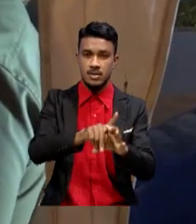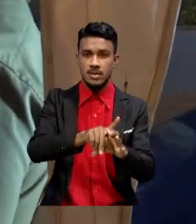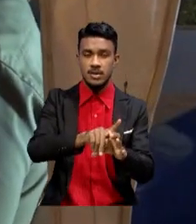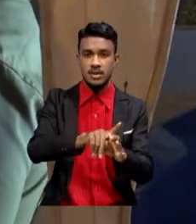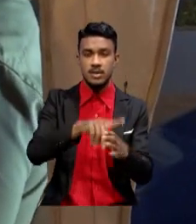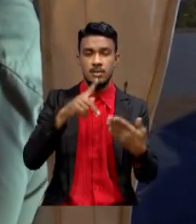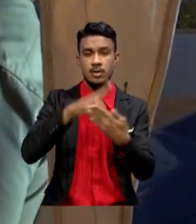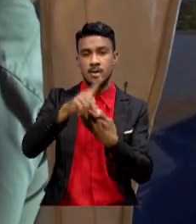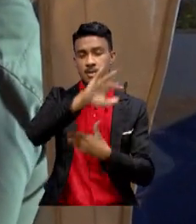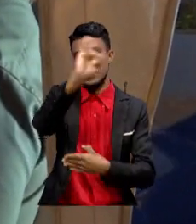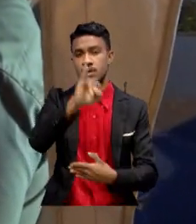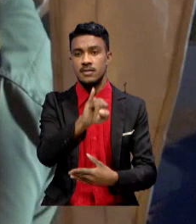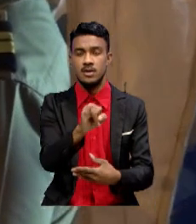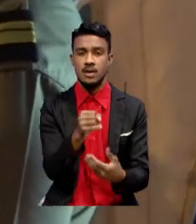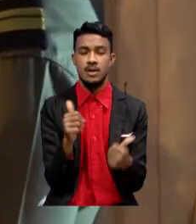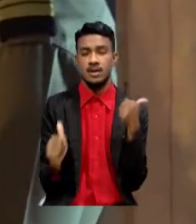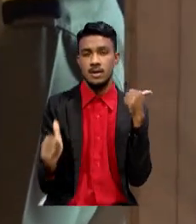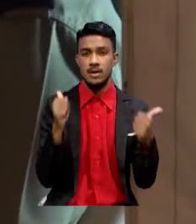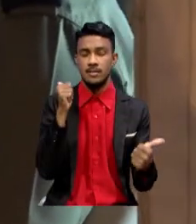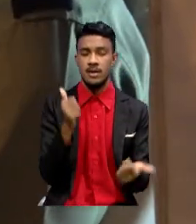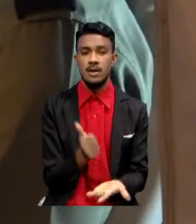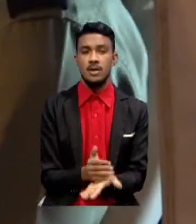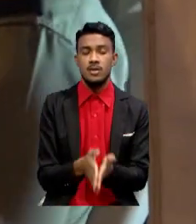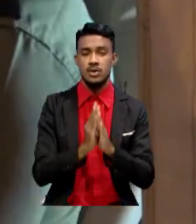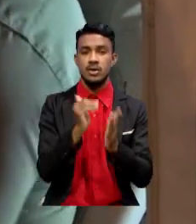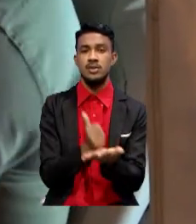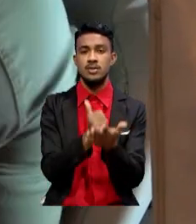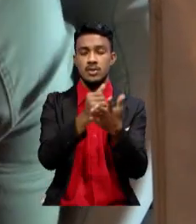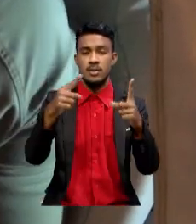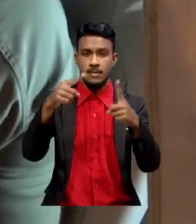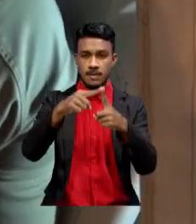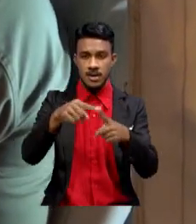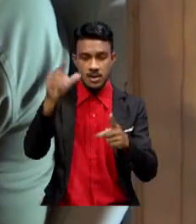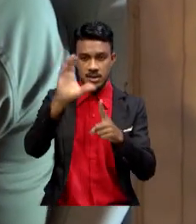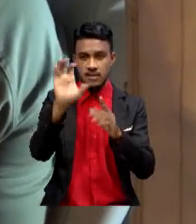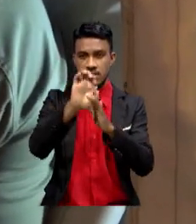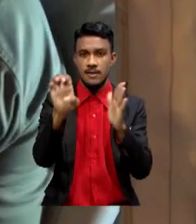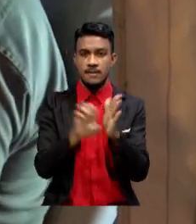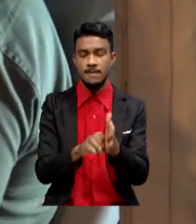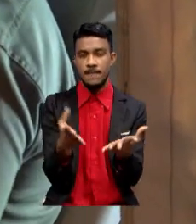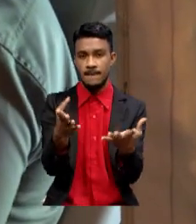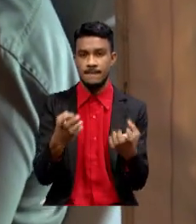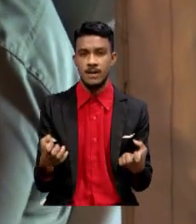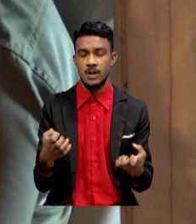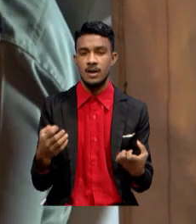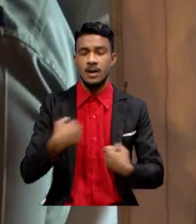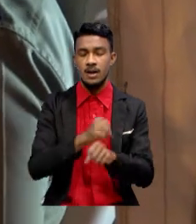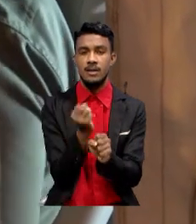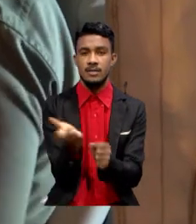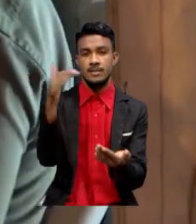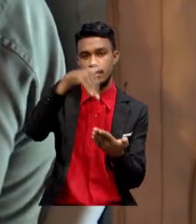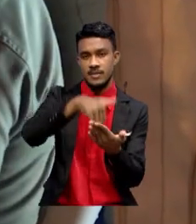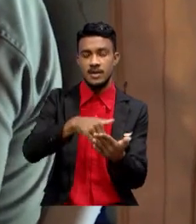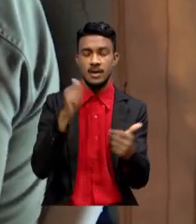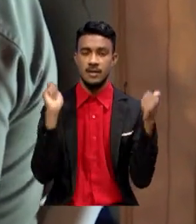entrevista. Apoia nebe João husu ba sefe estado mak hakarak atu hamoris fali, nini atividade pesca, nebe antes ne,